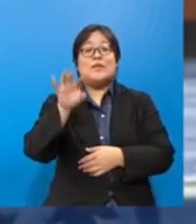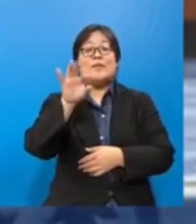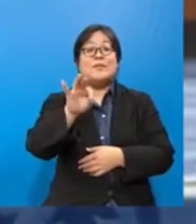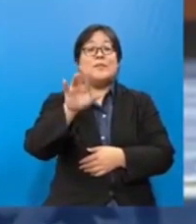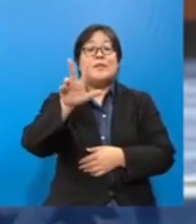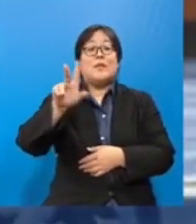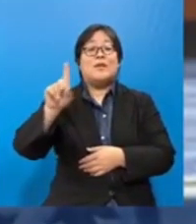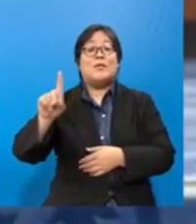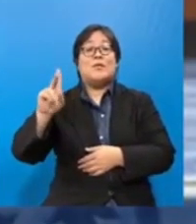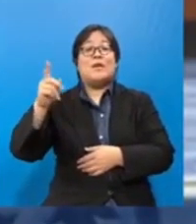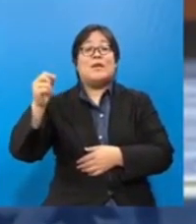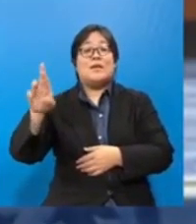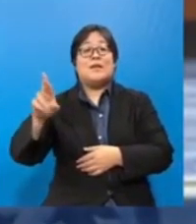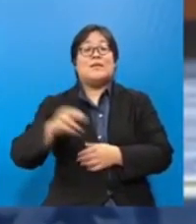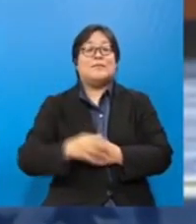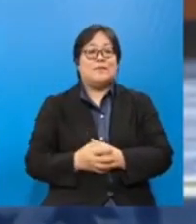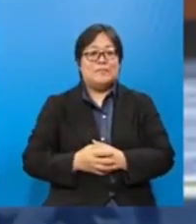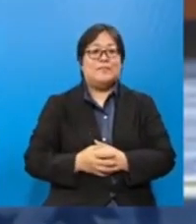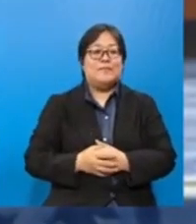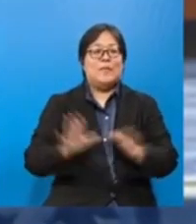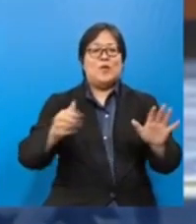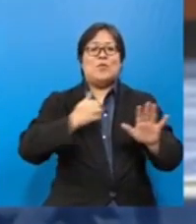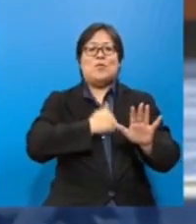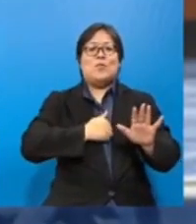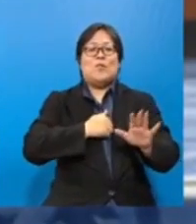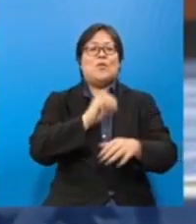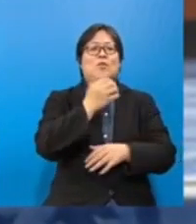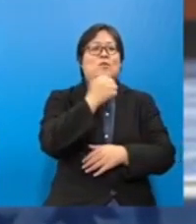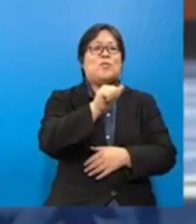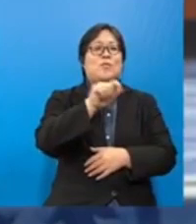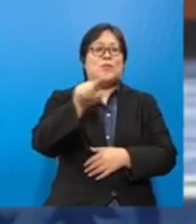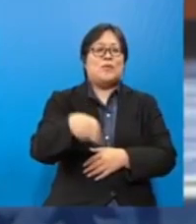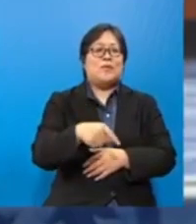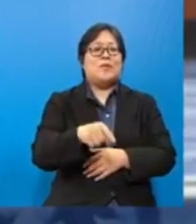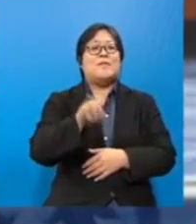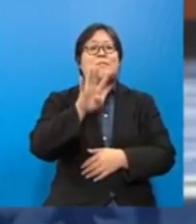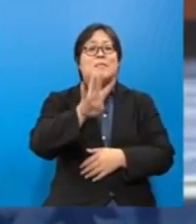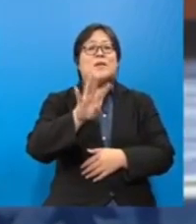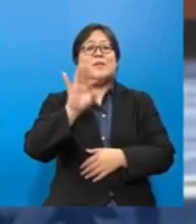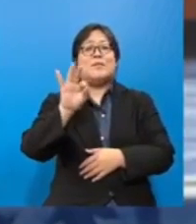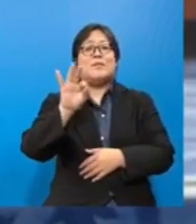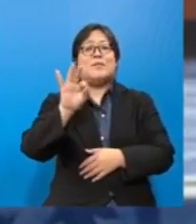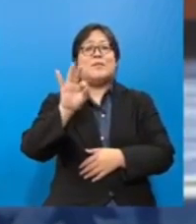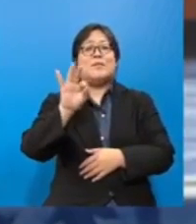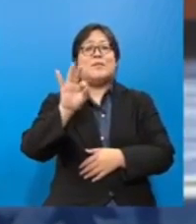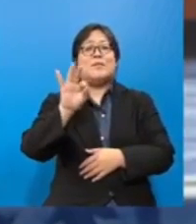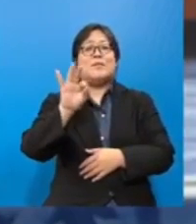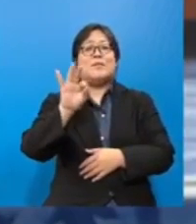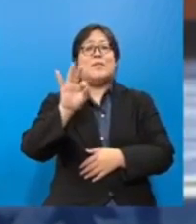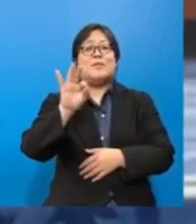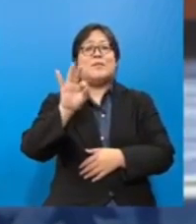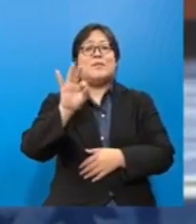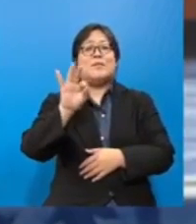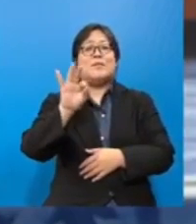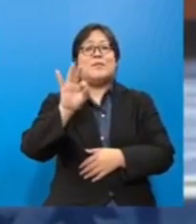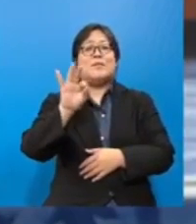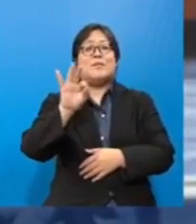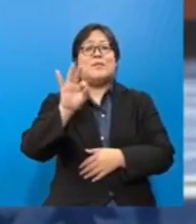2931 hektar dapat Maaf 10949 hektar itu untuk